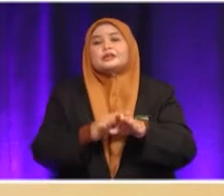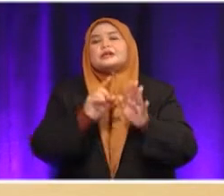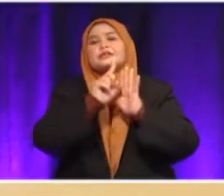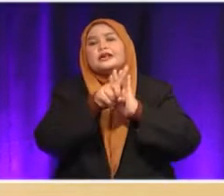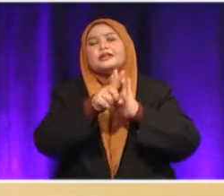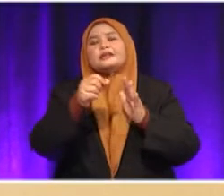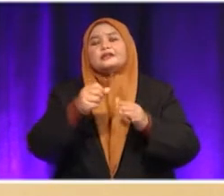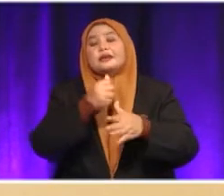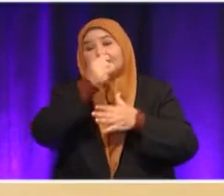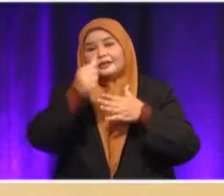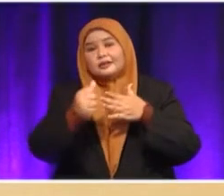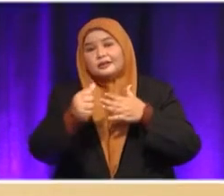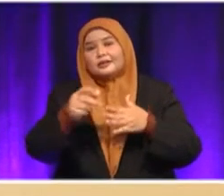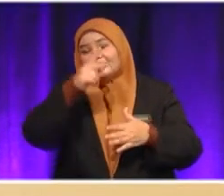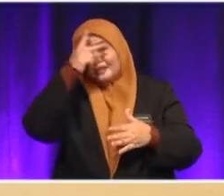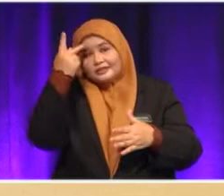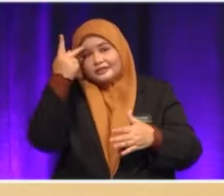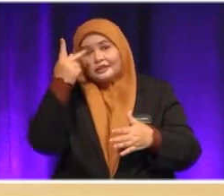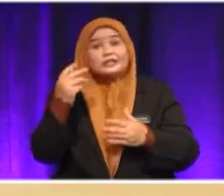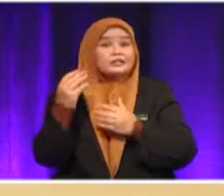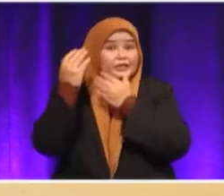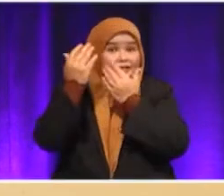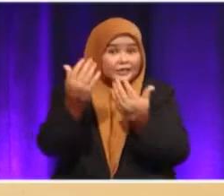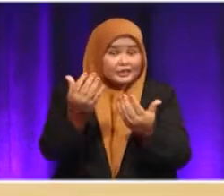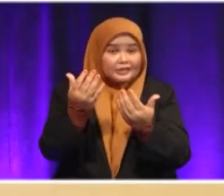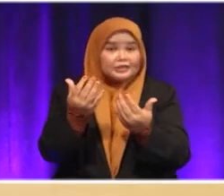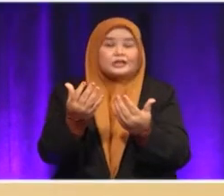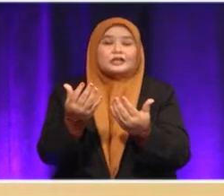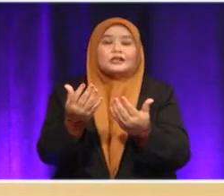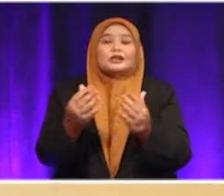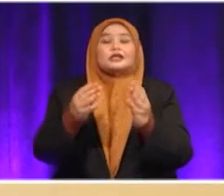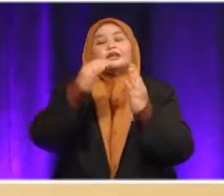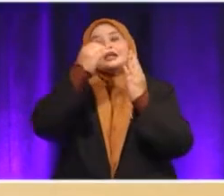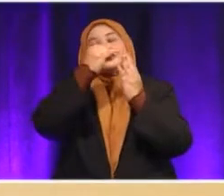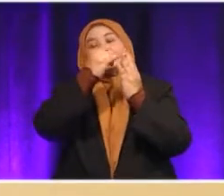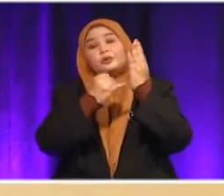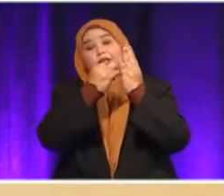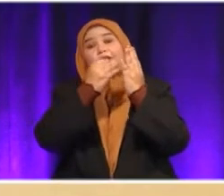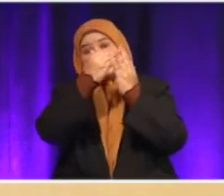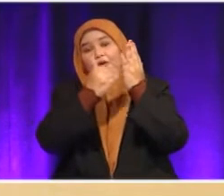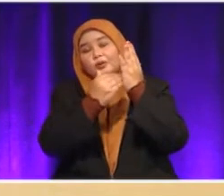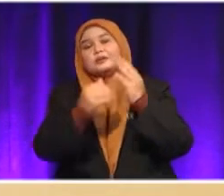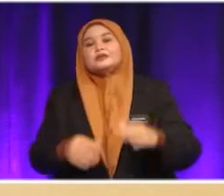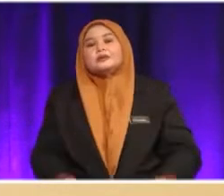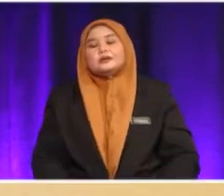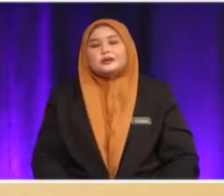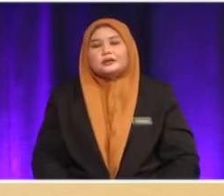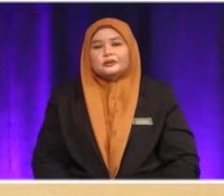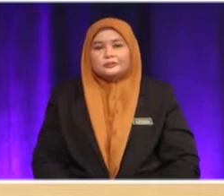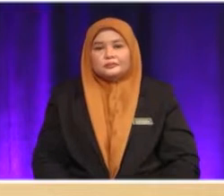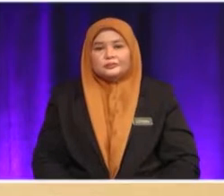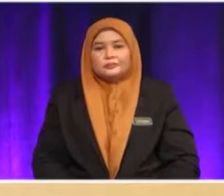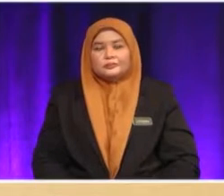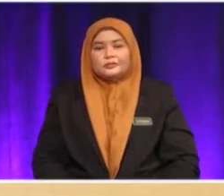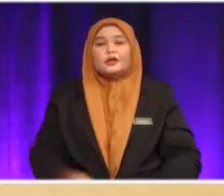Kirana berdasarkan cadangan jawatan kuasa setiap kawan Malaysia ataupun gsqn